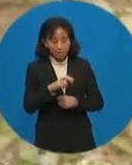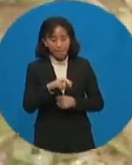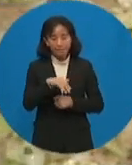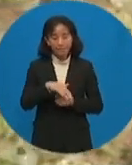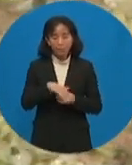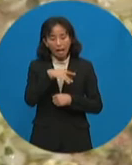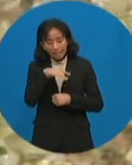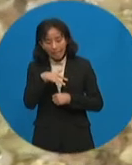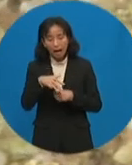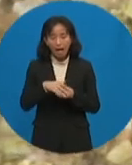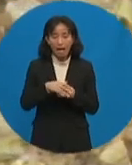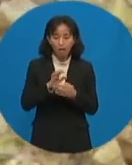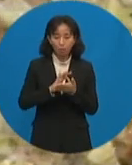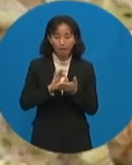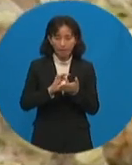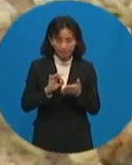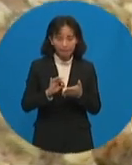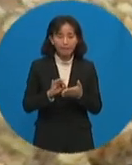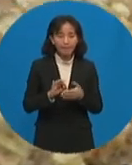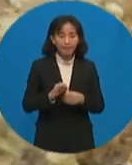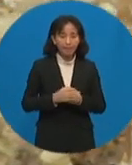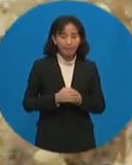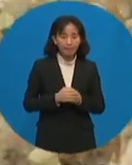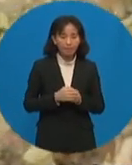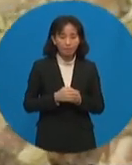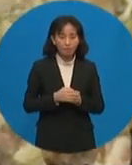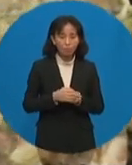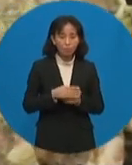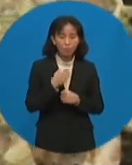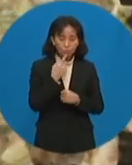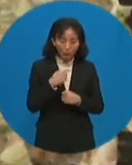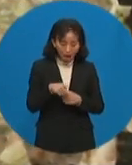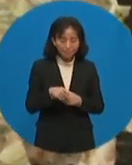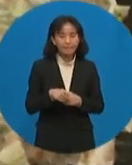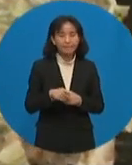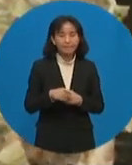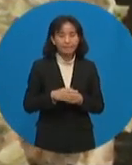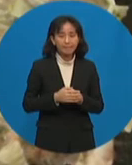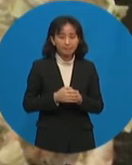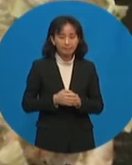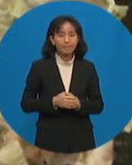として、 はい、 乾物から出る旨味が結構味の決め手になっているので、